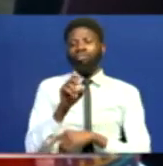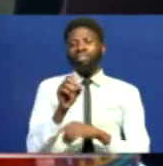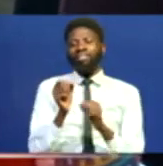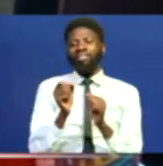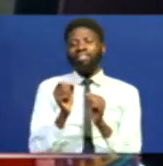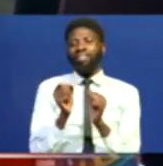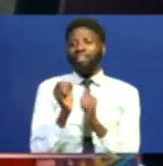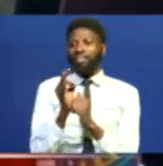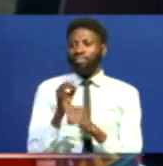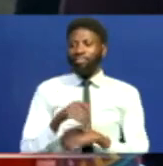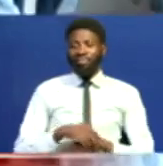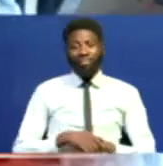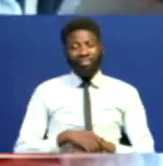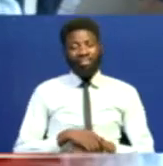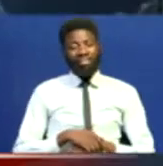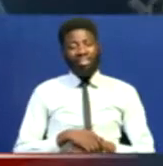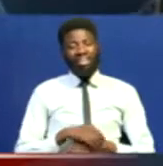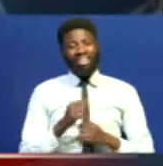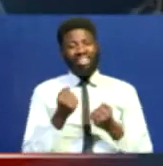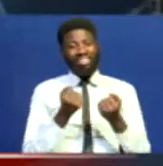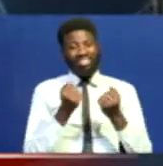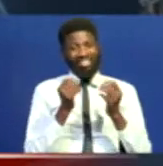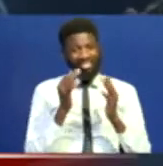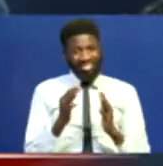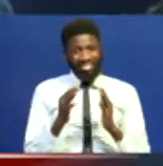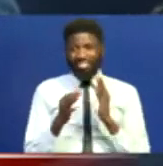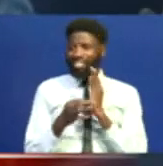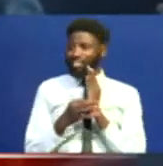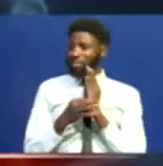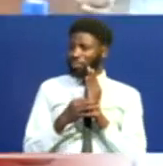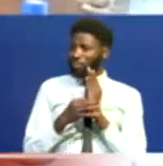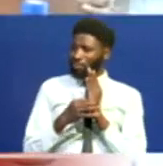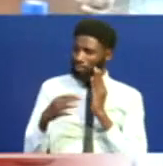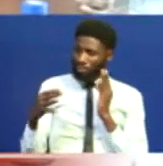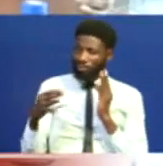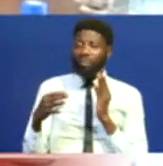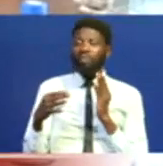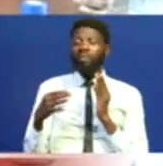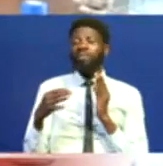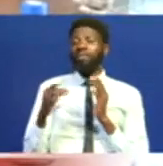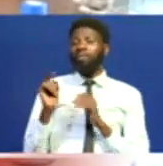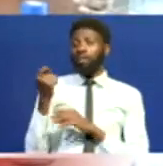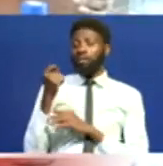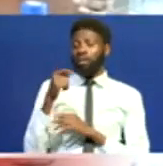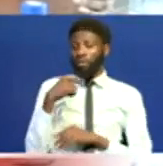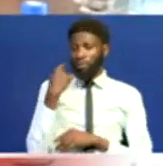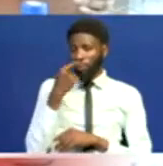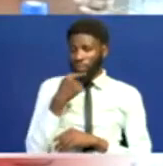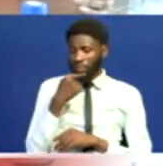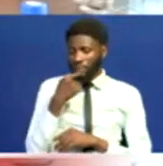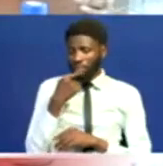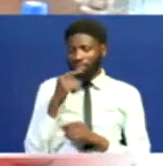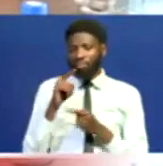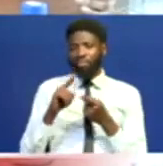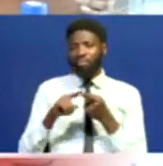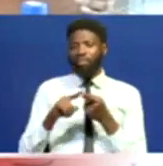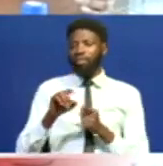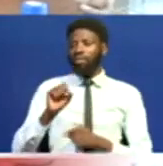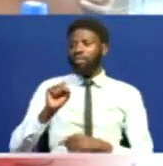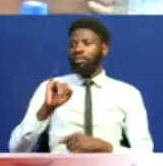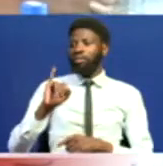ya madereva nyota wa Kenya ambao watashiriki katika makala hayo ya 11 ni bingwa mtetezi Baldev Singh